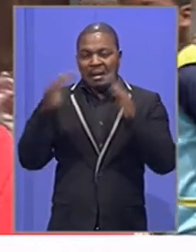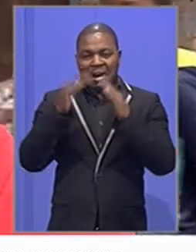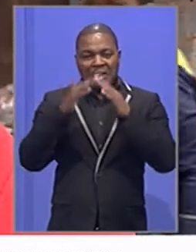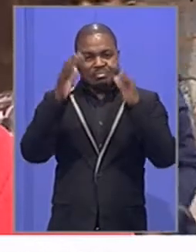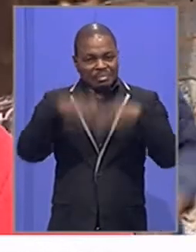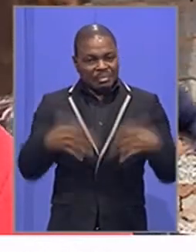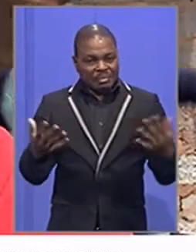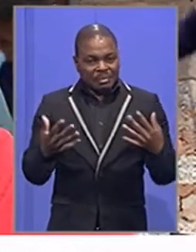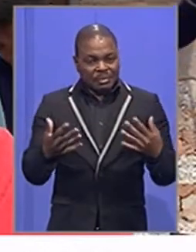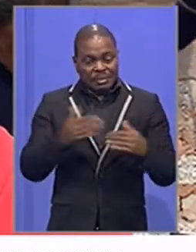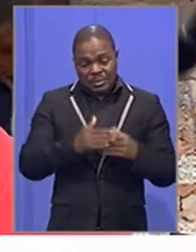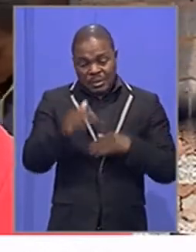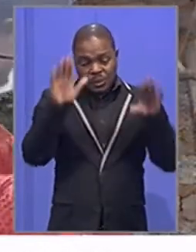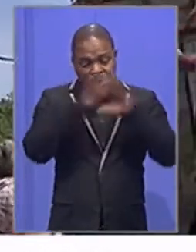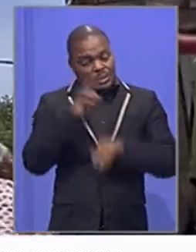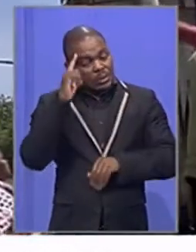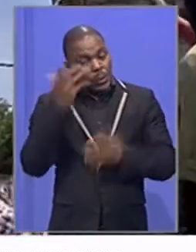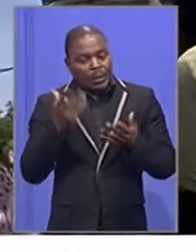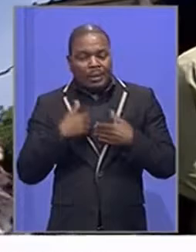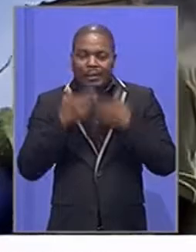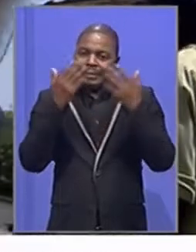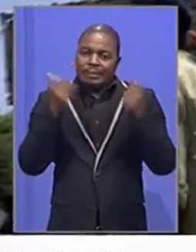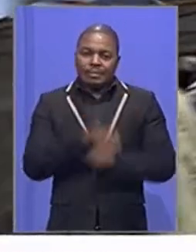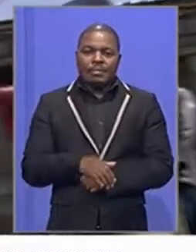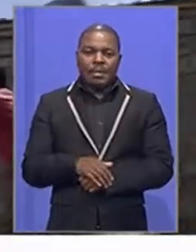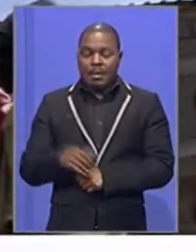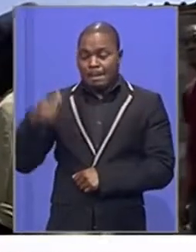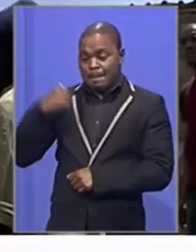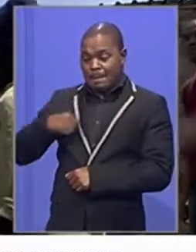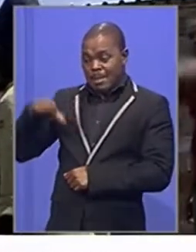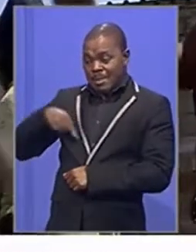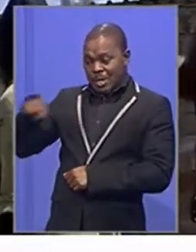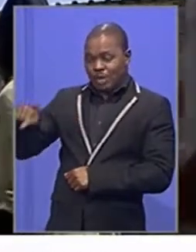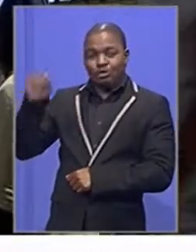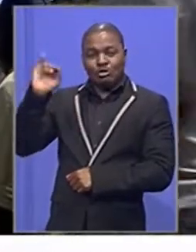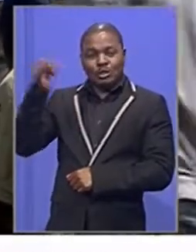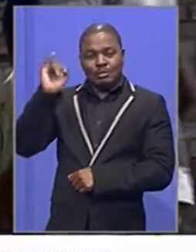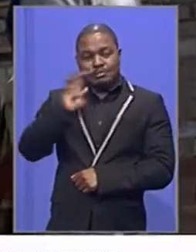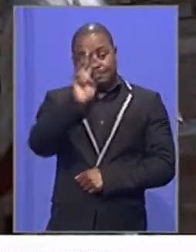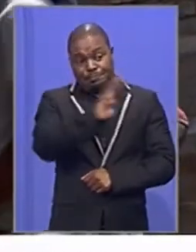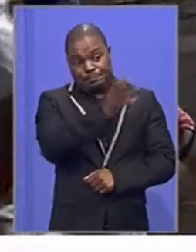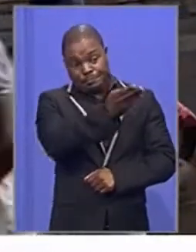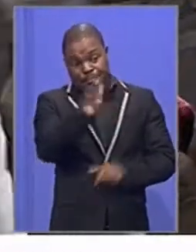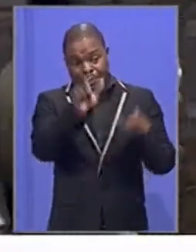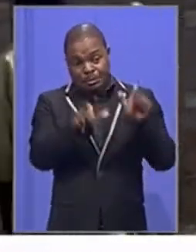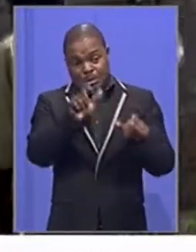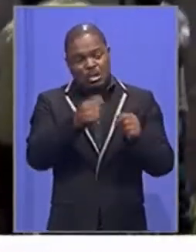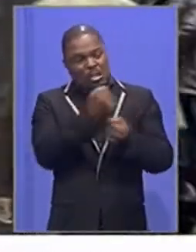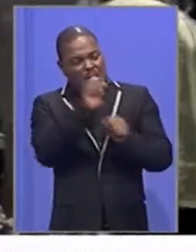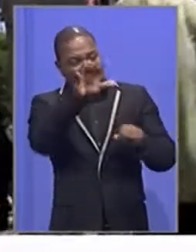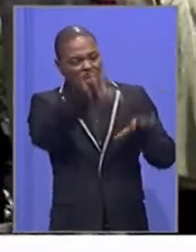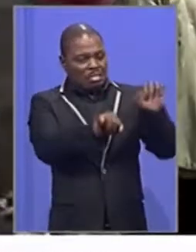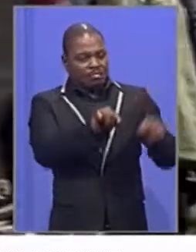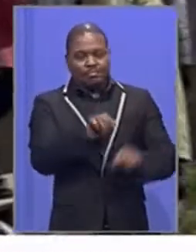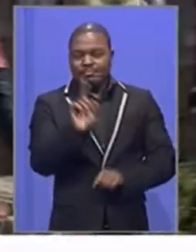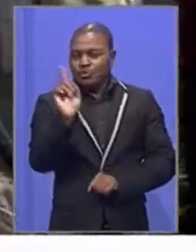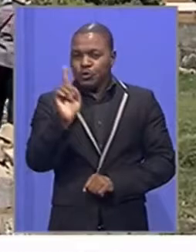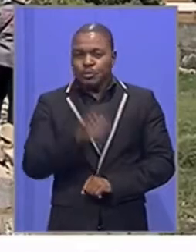bhuta sazi namhlanje basizawulala phi. Masepala wa Johannesburg o tswetse pele ho hlokomedisa batho ka ho dula dibakeng tseo ba sa dumellwang ho